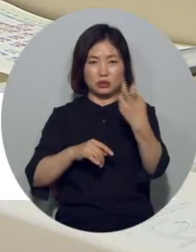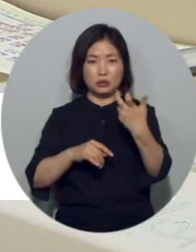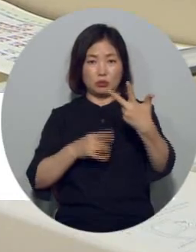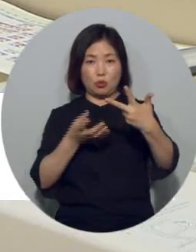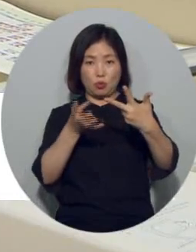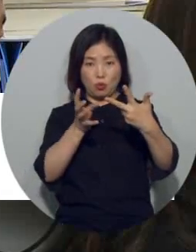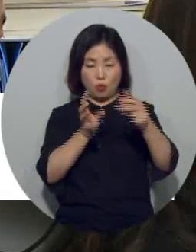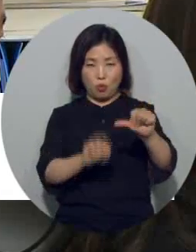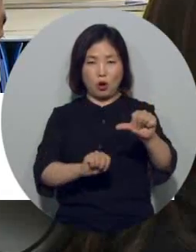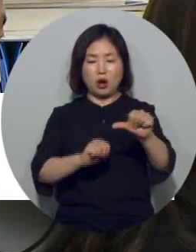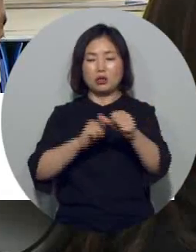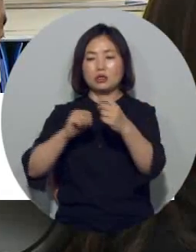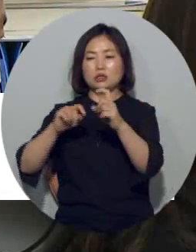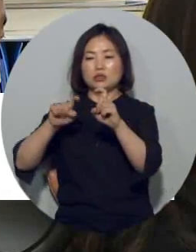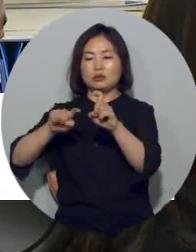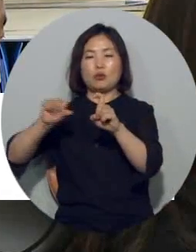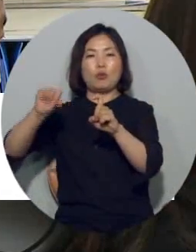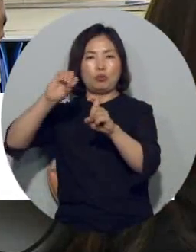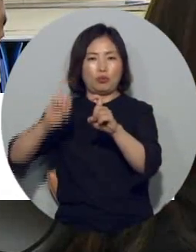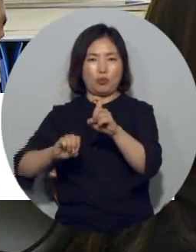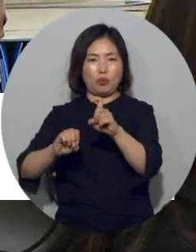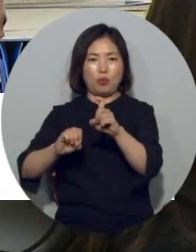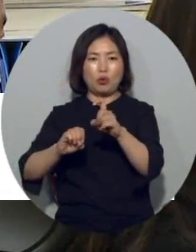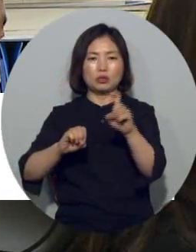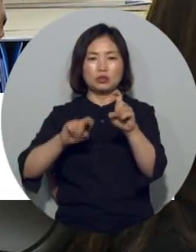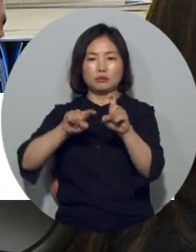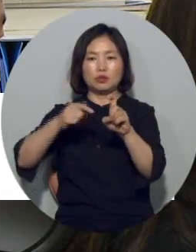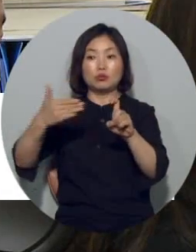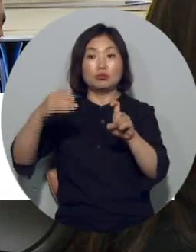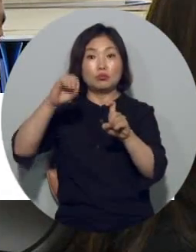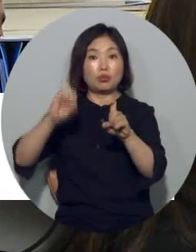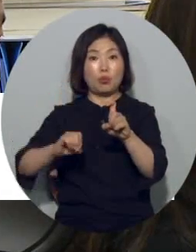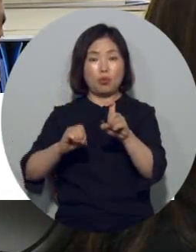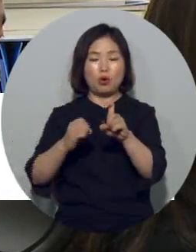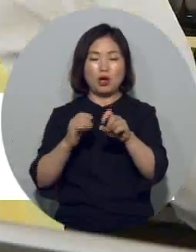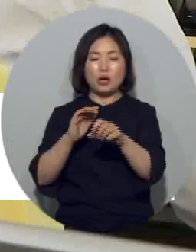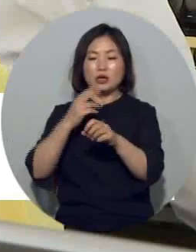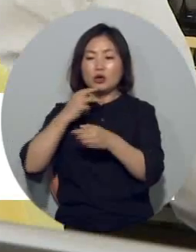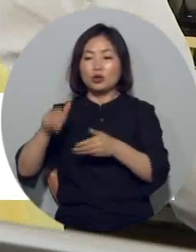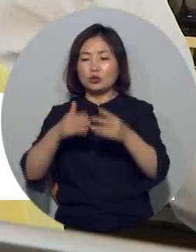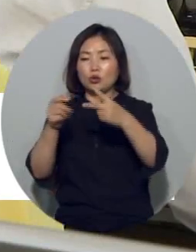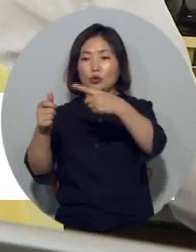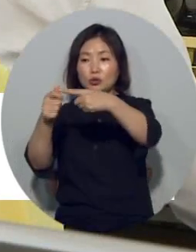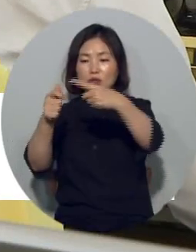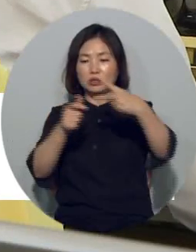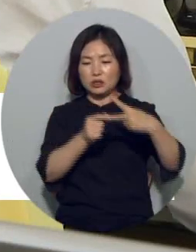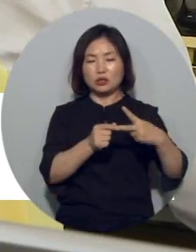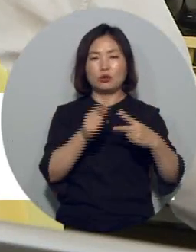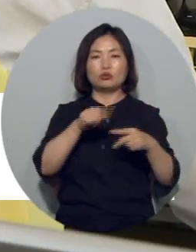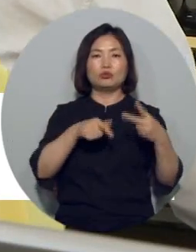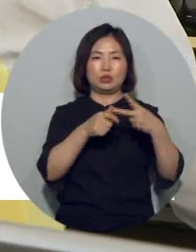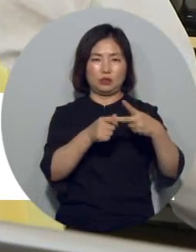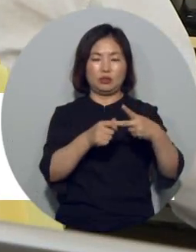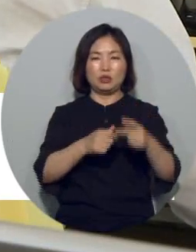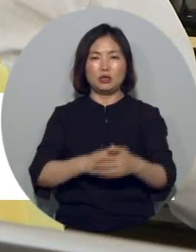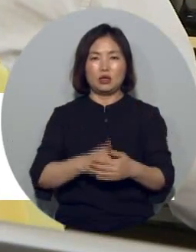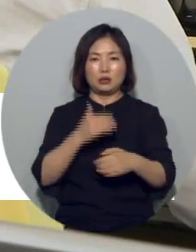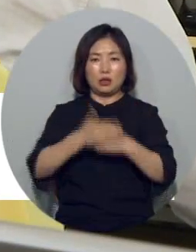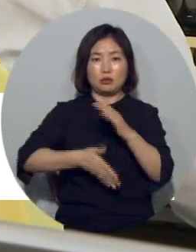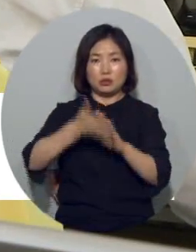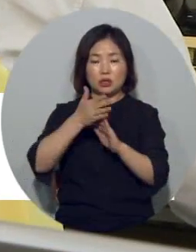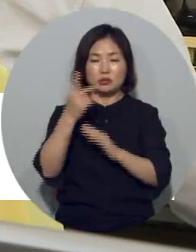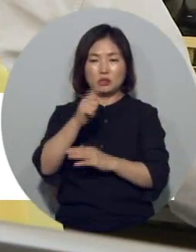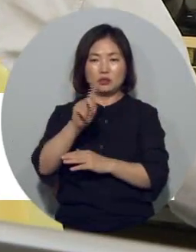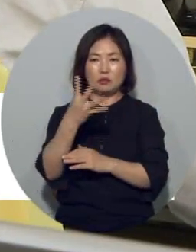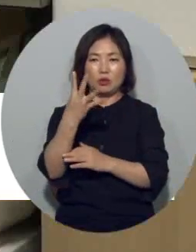전체의 10.5% 를 차지해 10.9% 여 떤 경기도의 이어서 전국 2위 였습니다 대구시는